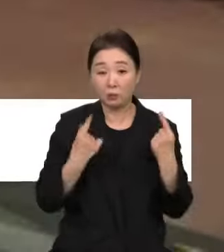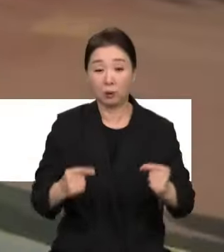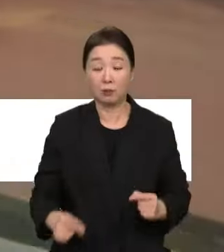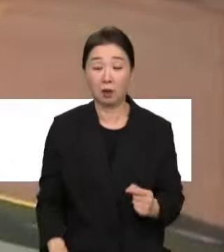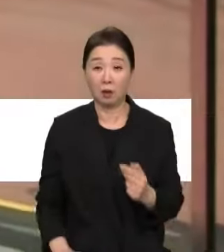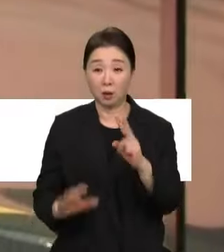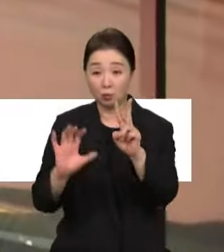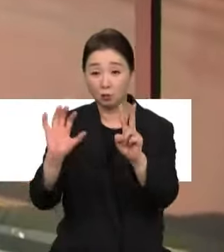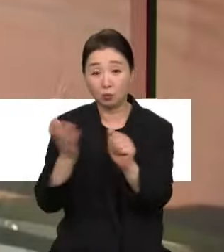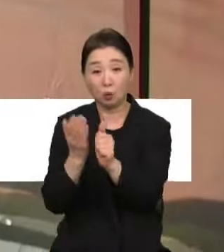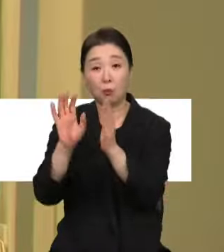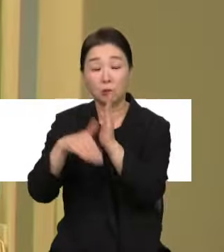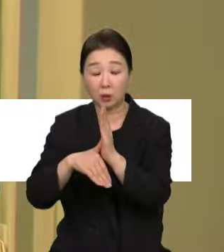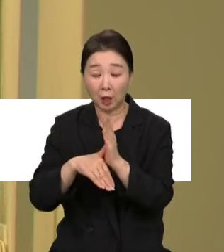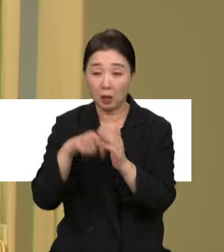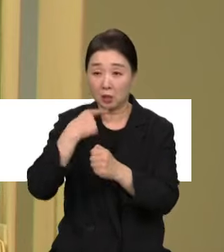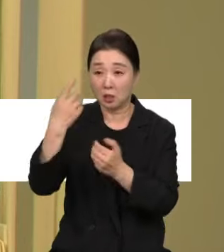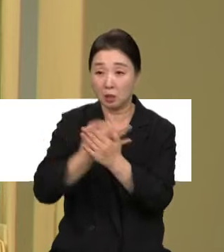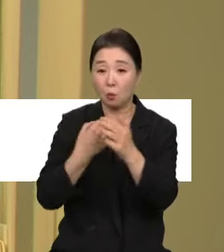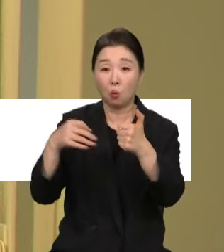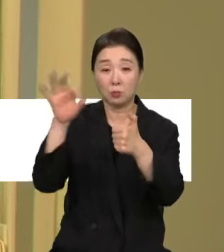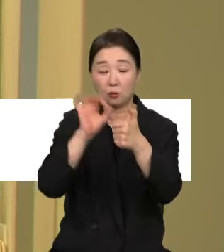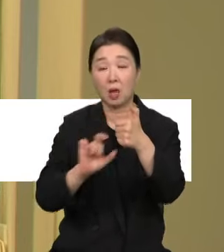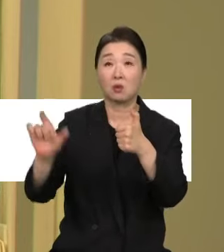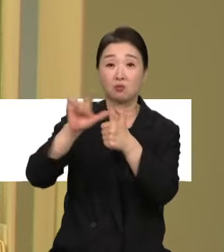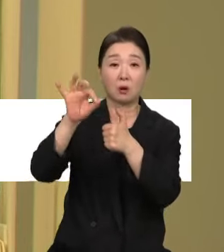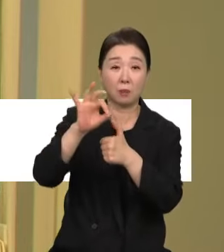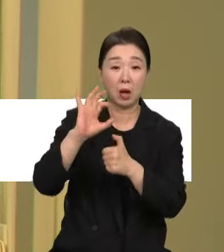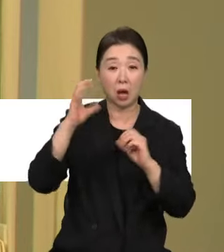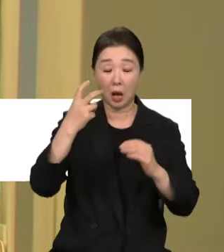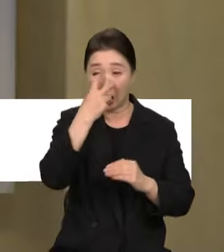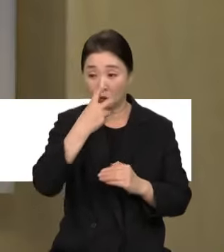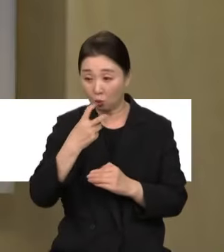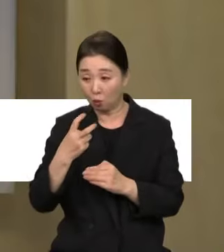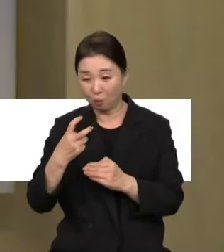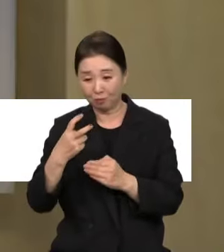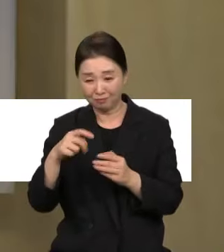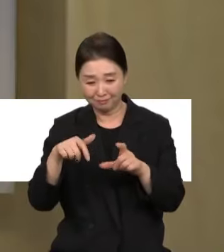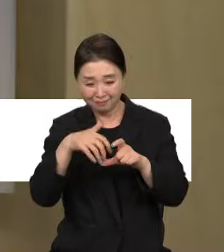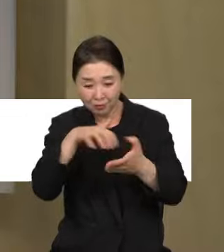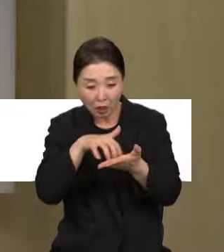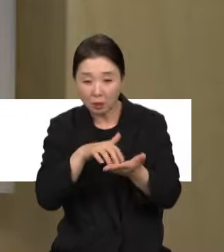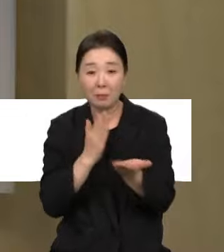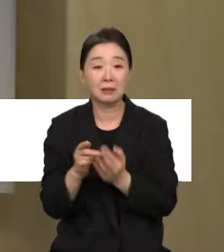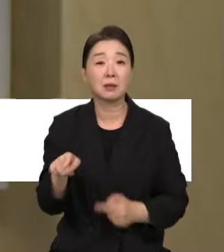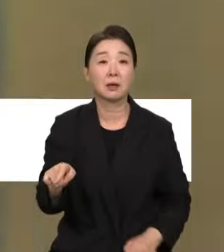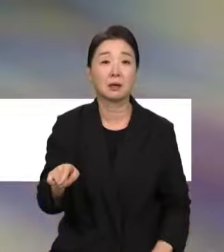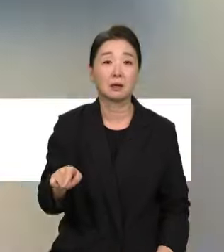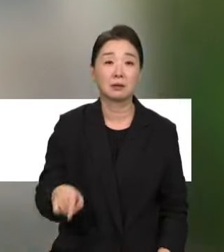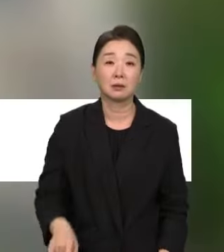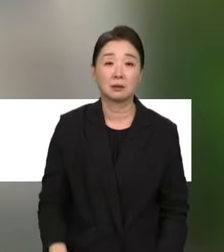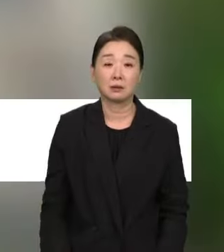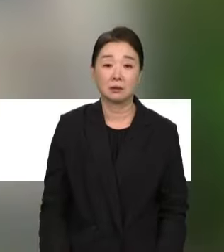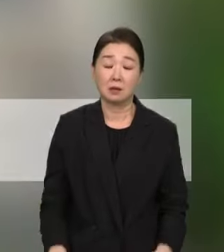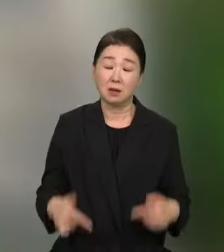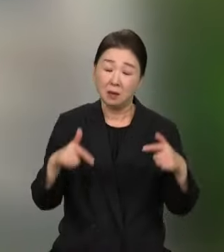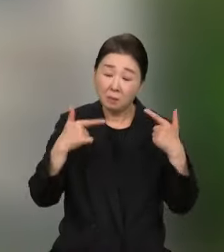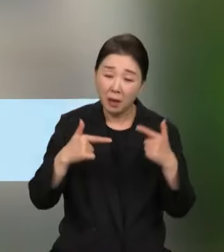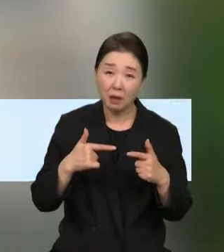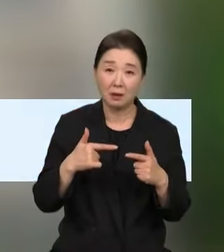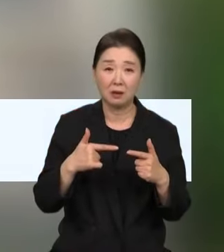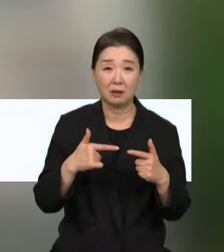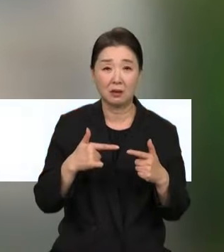임금 50% 아이상 법에습니다 일평균